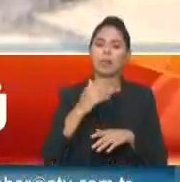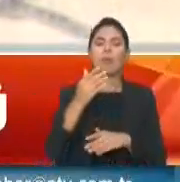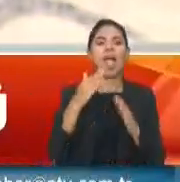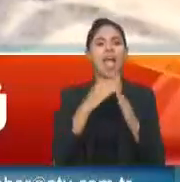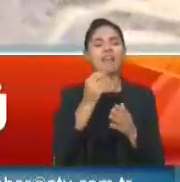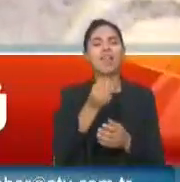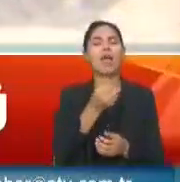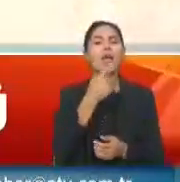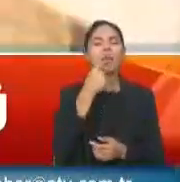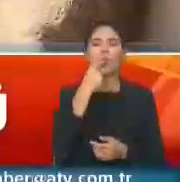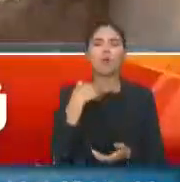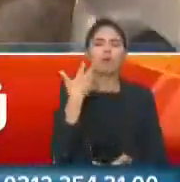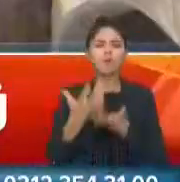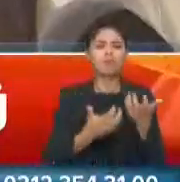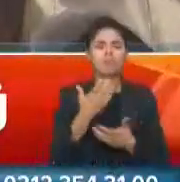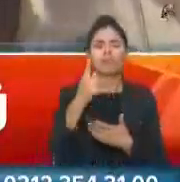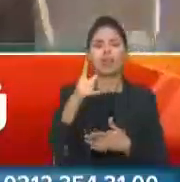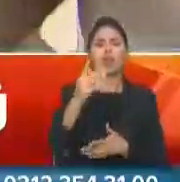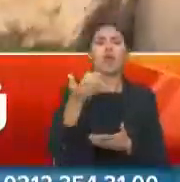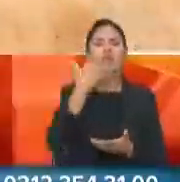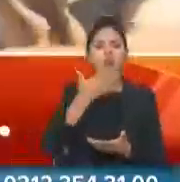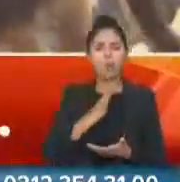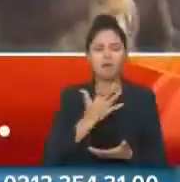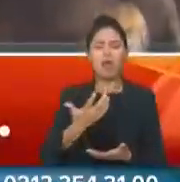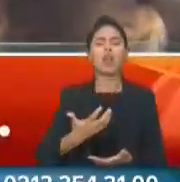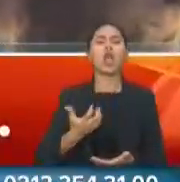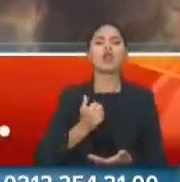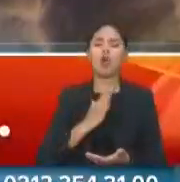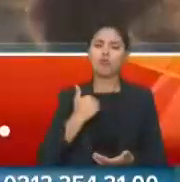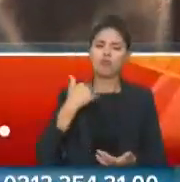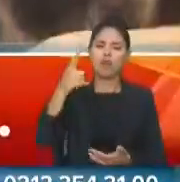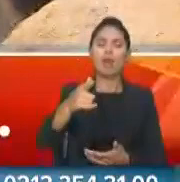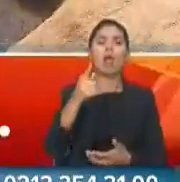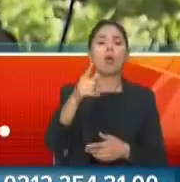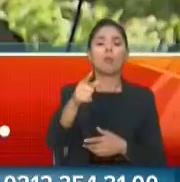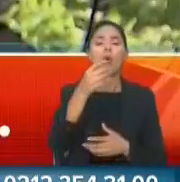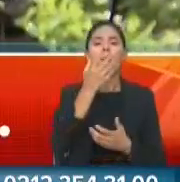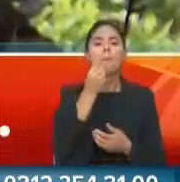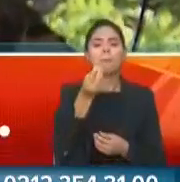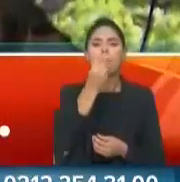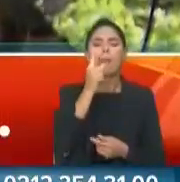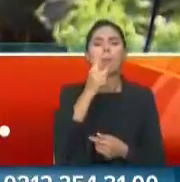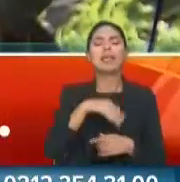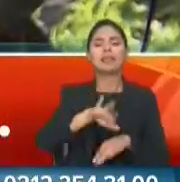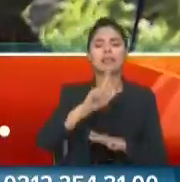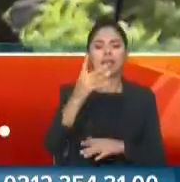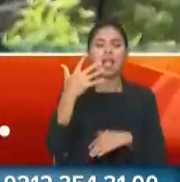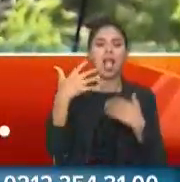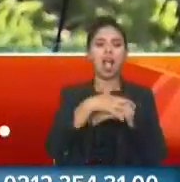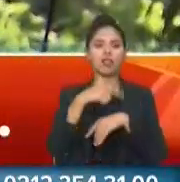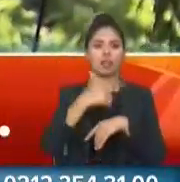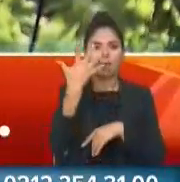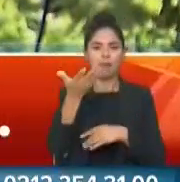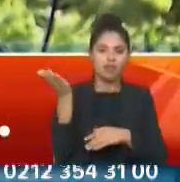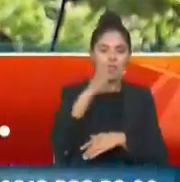haşlıyorum çorbalıkla. Gördüğünüz gibi şurada ekmeklerim var, yoğurt var. Onları getirdim. Kuru mamayla yetinmiyorum. Okul çıkışları 5'ten sonra.